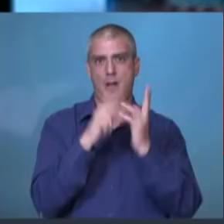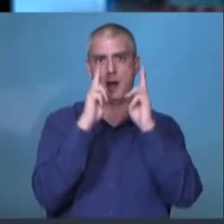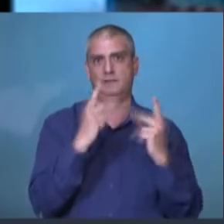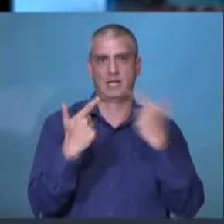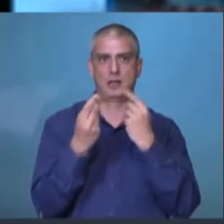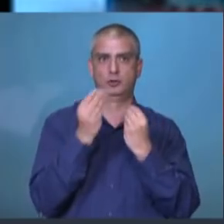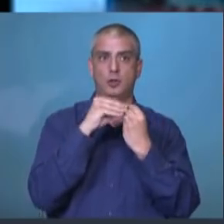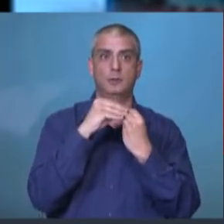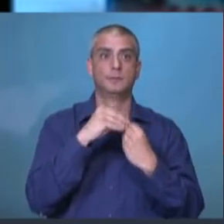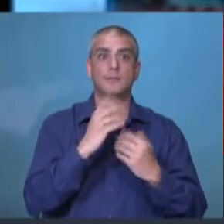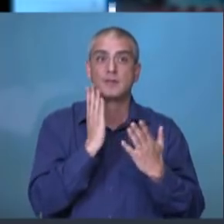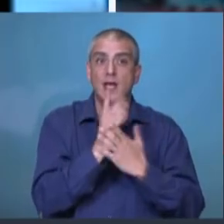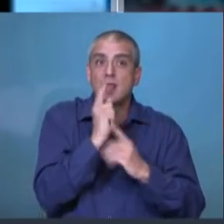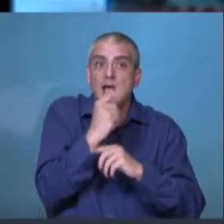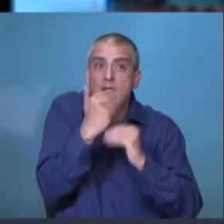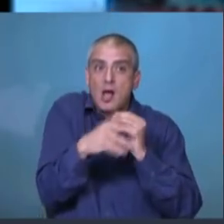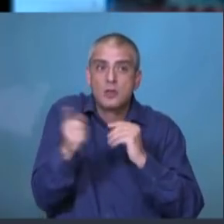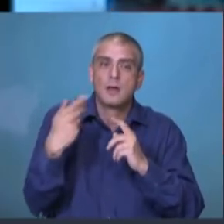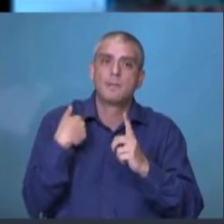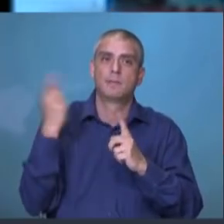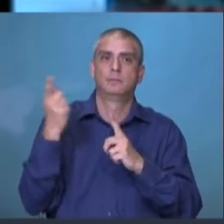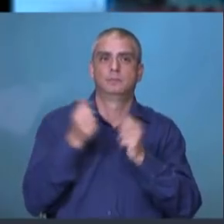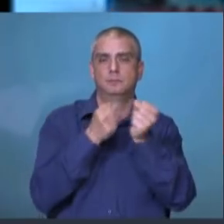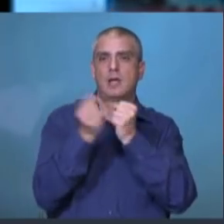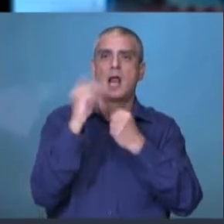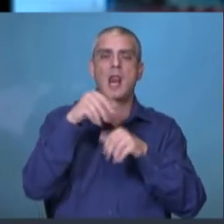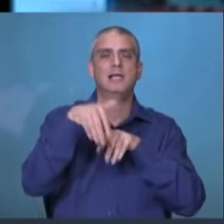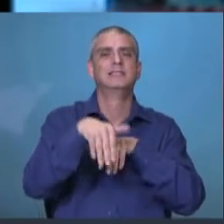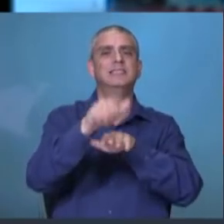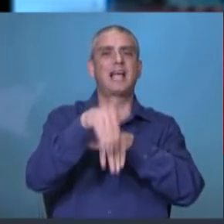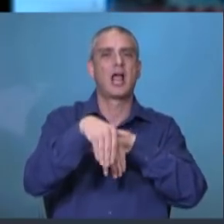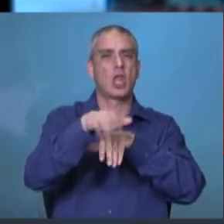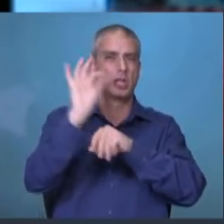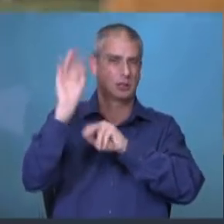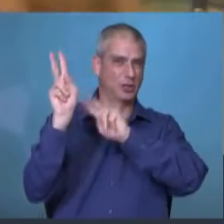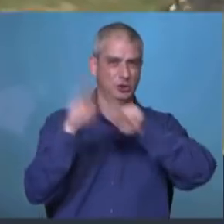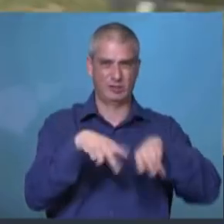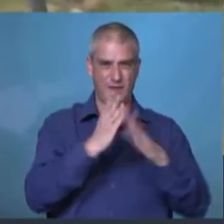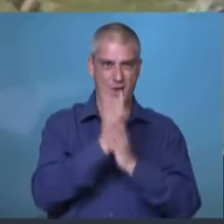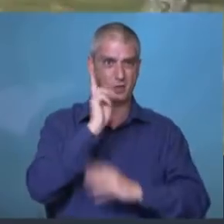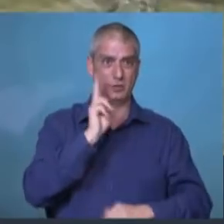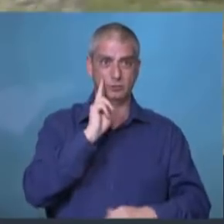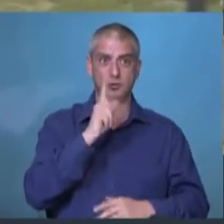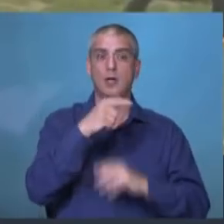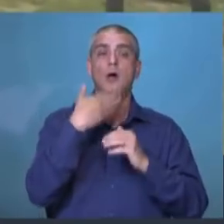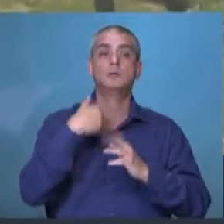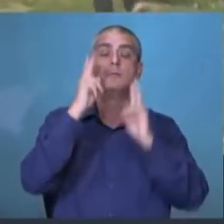נוספת. ולאחר לחזה חתה חאולו אן יושאוימונה על מסירת אל-עודה באן